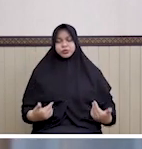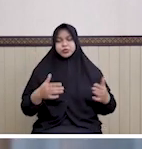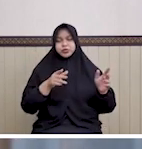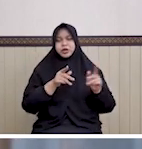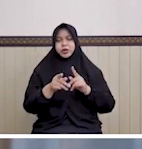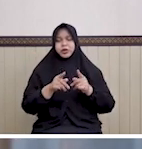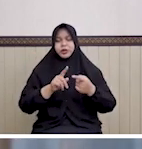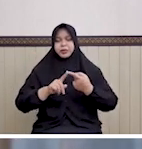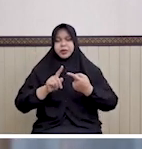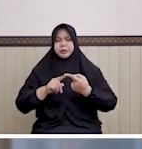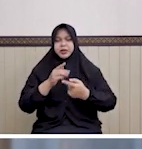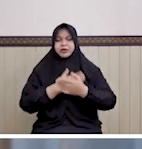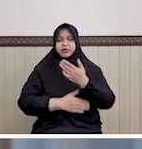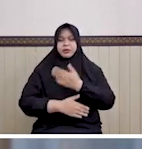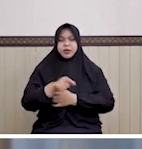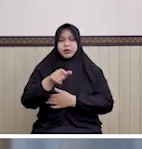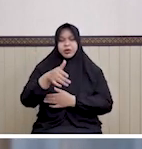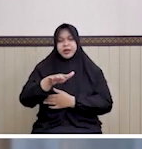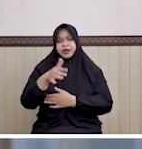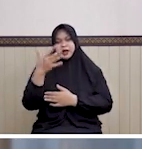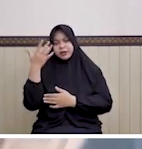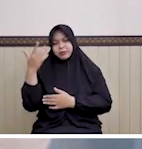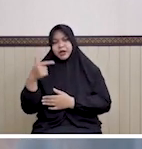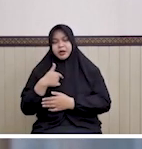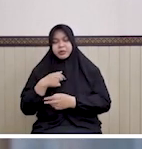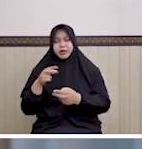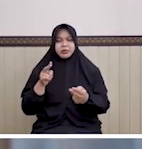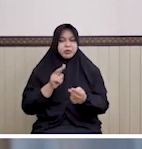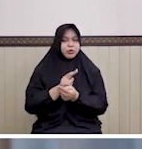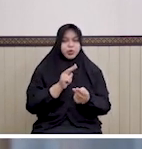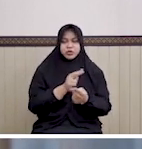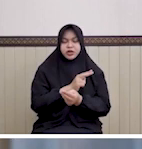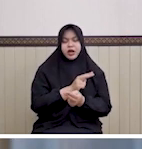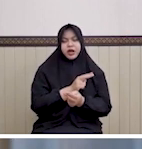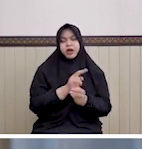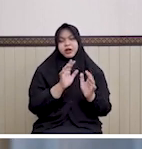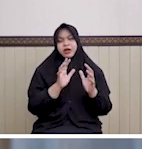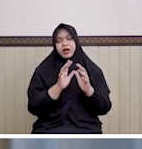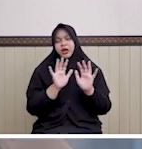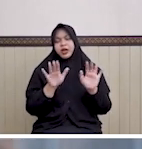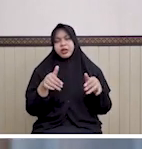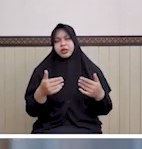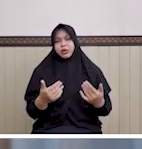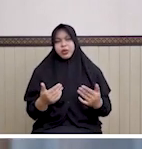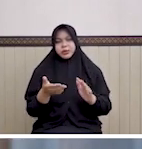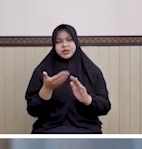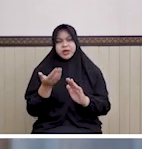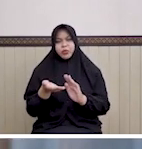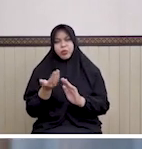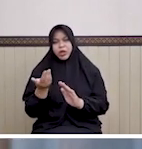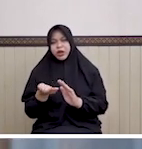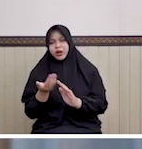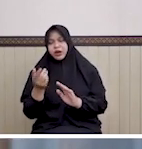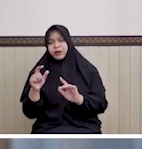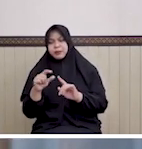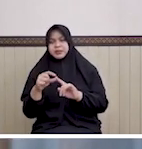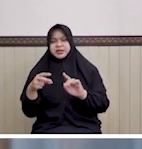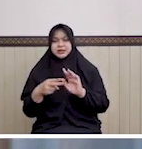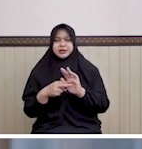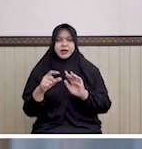Devi beli itu rata-rata apa ya Apakah pemerkosaan yang banyak atau juga pencabulan atau